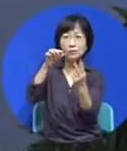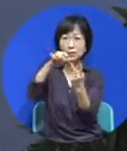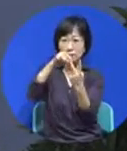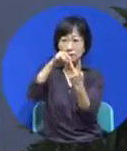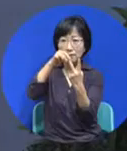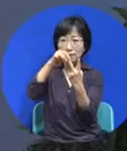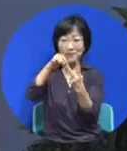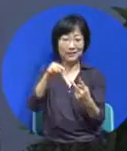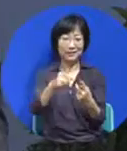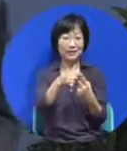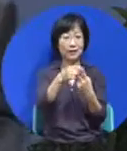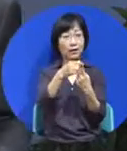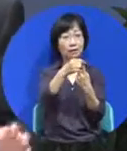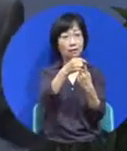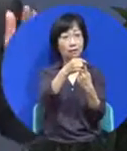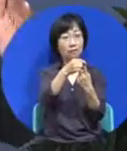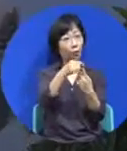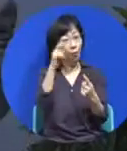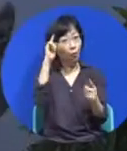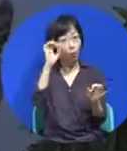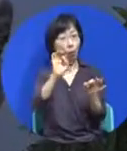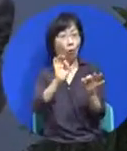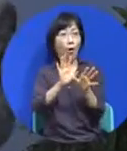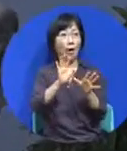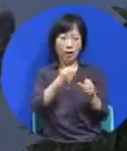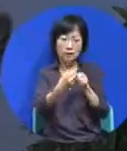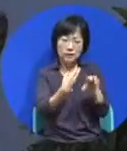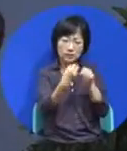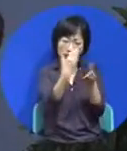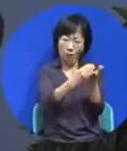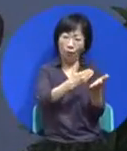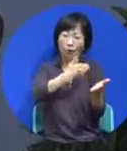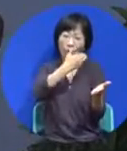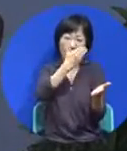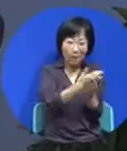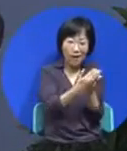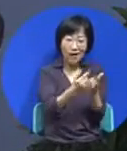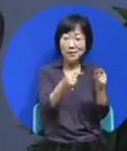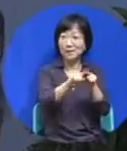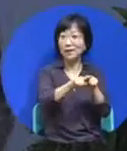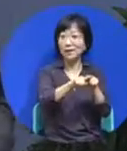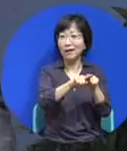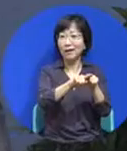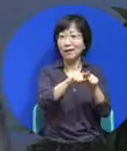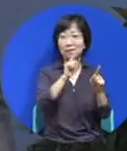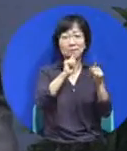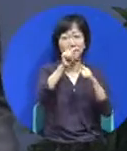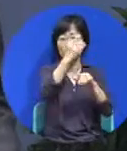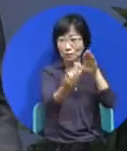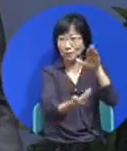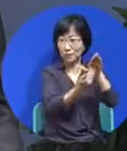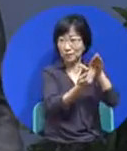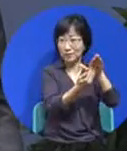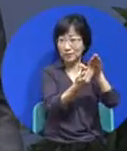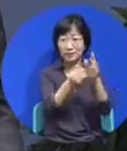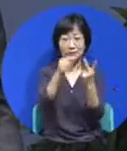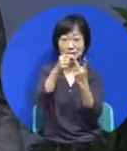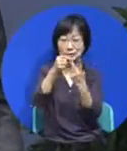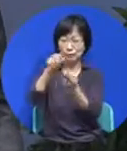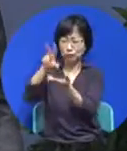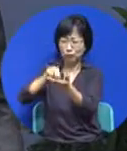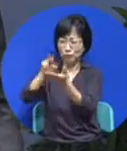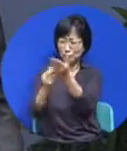fulfilled. 아니면 뜻하지 않게 막 응답이 막 오면서 성취가 되는 수 있대요. But also there are times when there are so many answers coming your way, and that's how God's